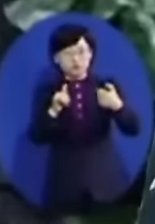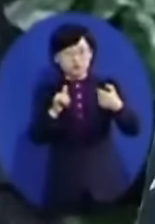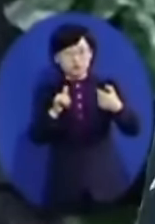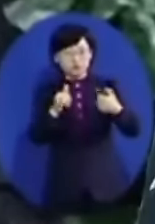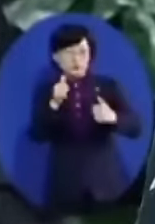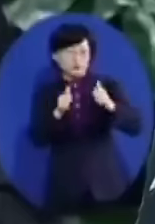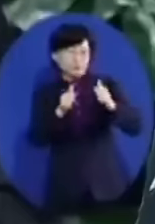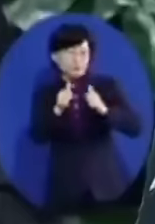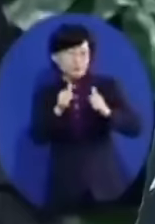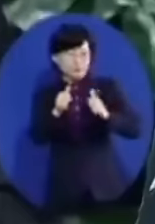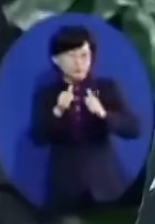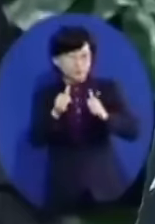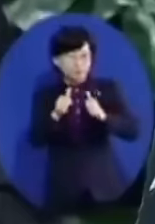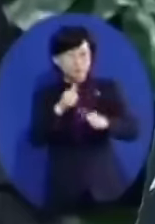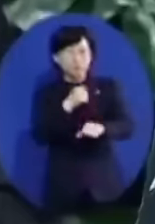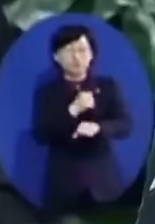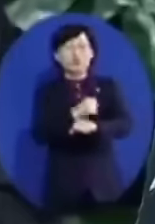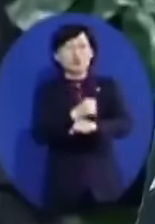경쟁을 했습니다.